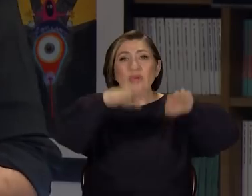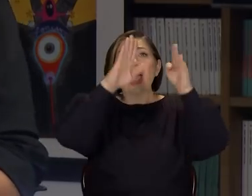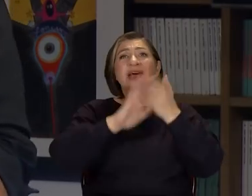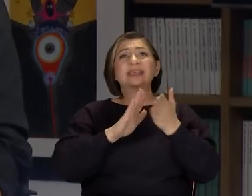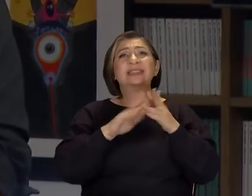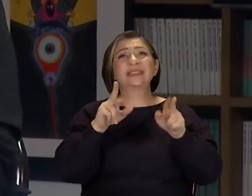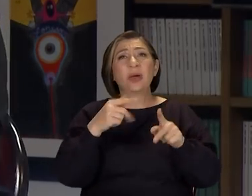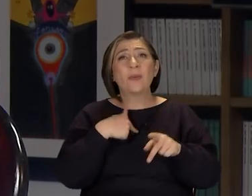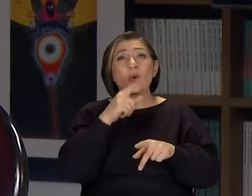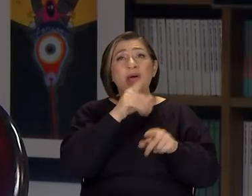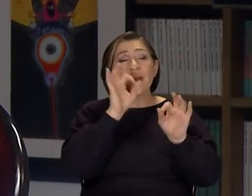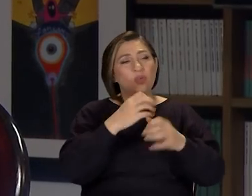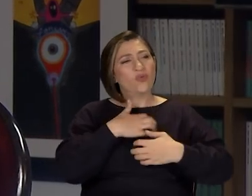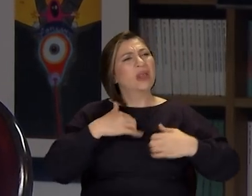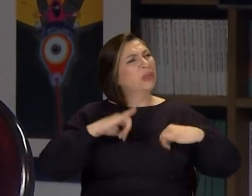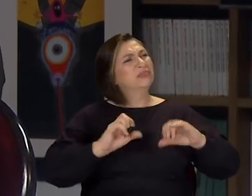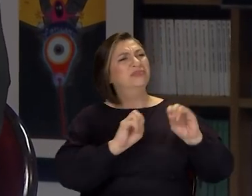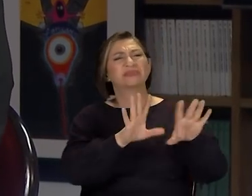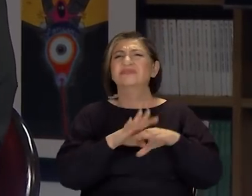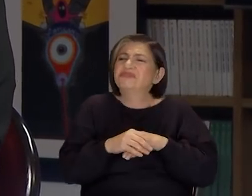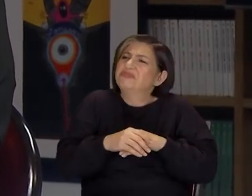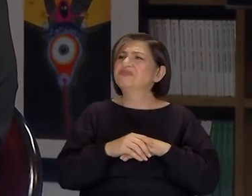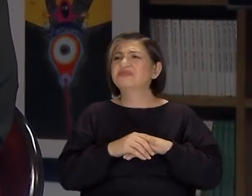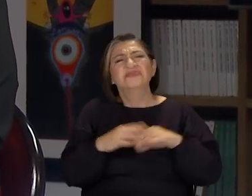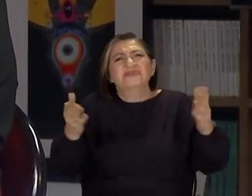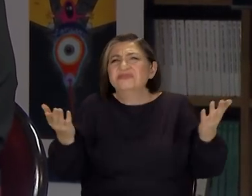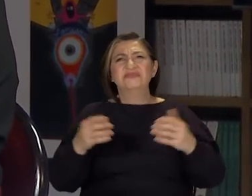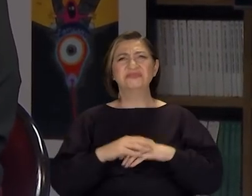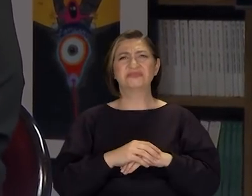arkadaşız. Ben onları hep o kadar güvendim ki. Çünkü bu hani şey